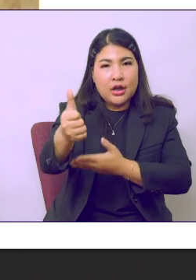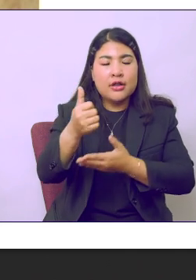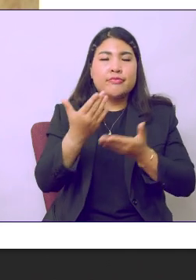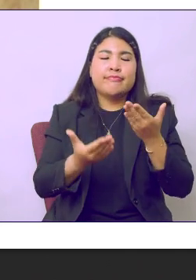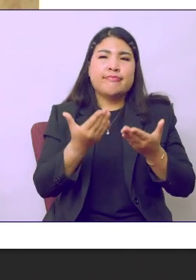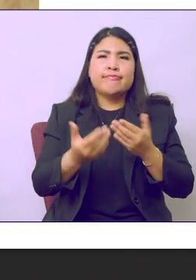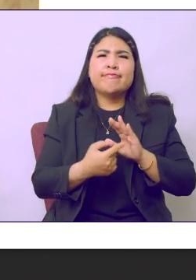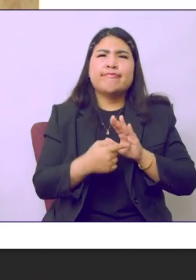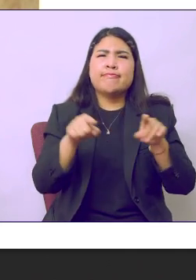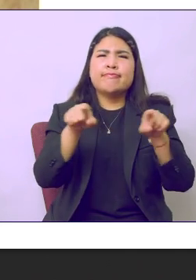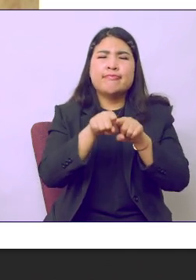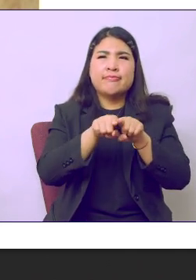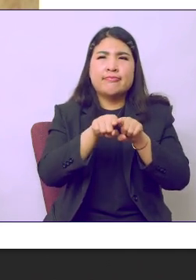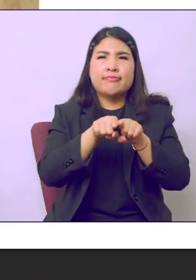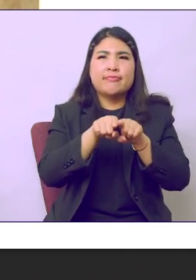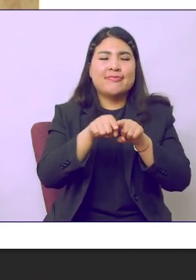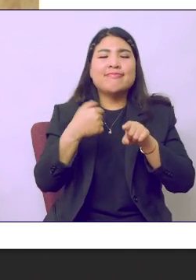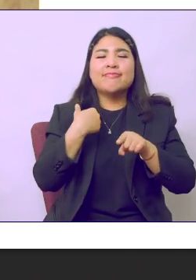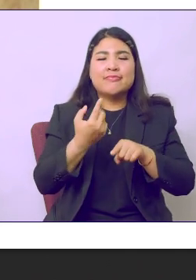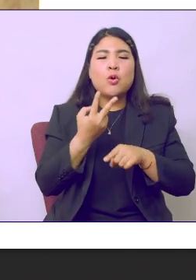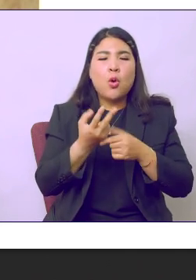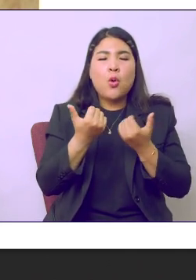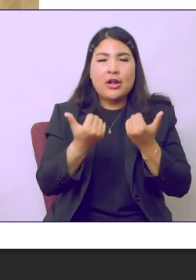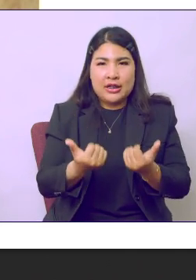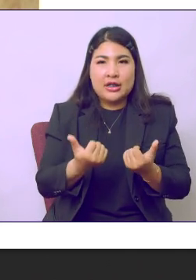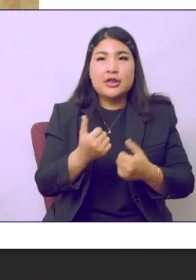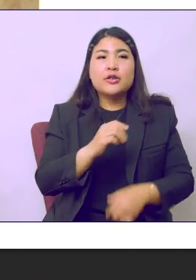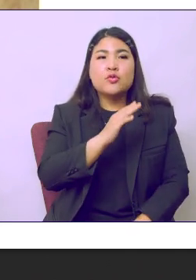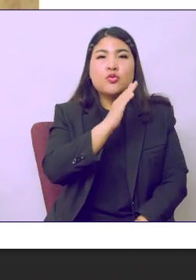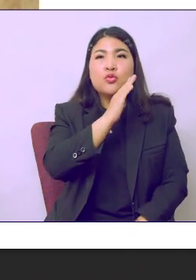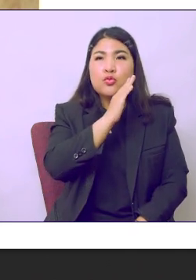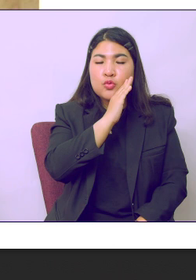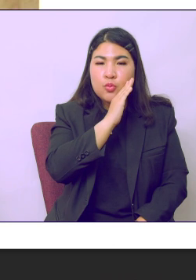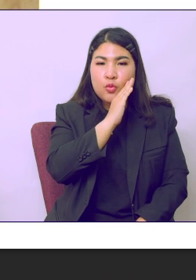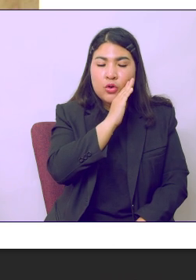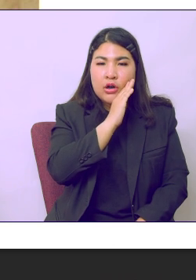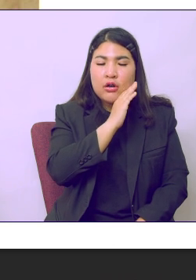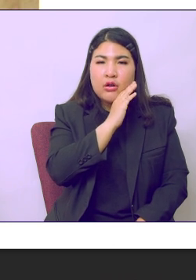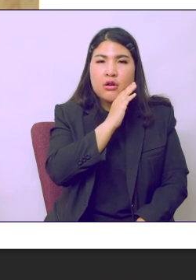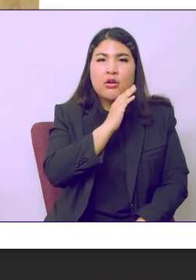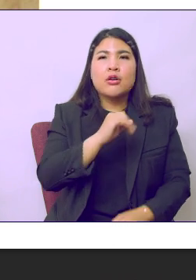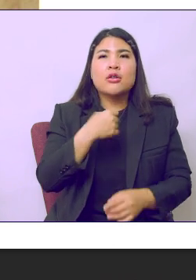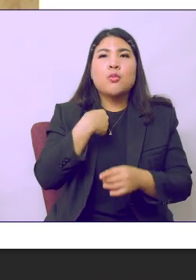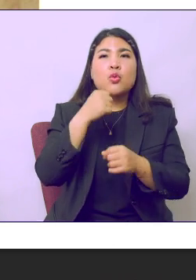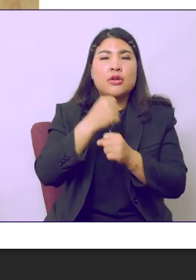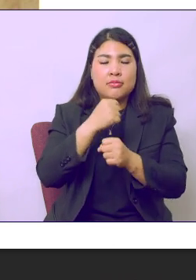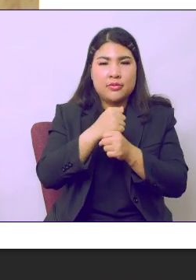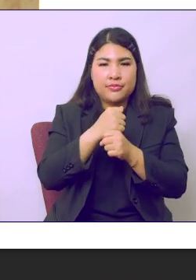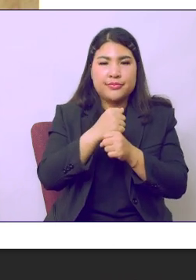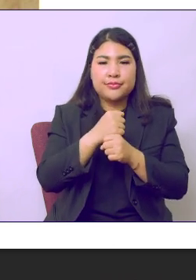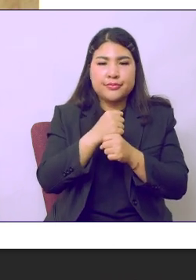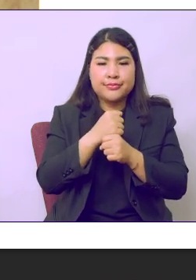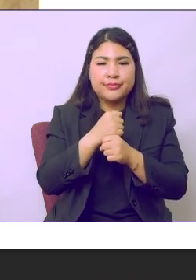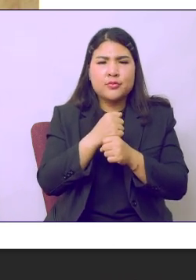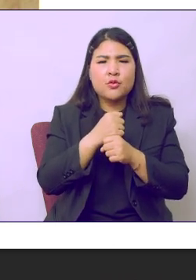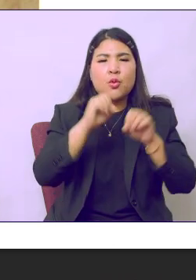เป็นนะครับเค้าเรียกอะไรฮารโพสของวันนี้นะครับก็จะมีเวลาเราเราต้องทำซีเควนนะครับอ่าถ้าคุณถ้าเป็นคุณครูจริงๆอ่ะนะ